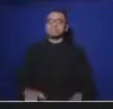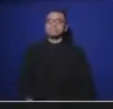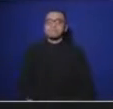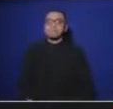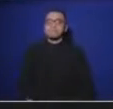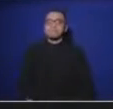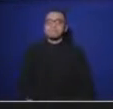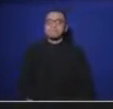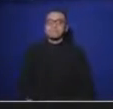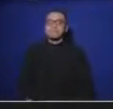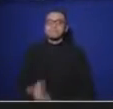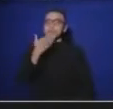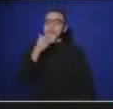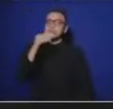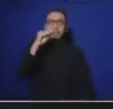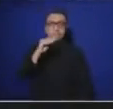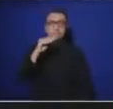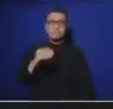Selamat malam.